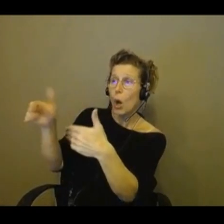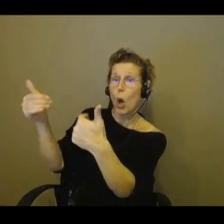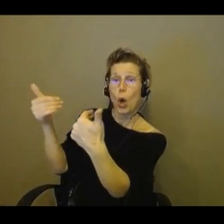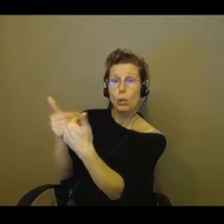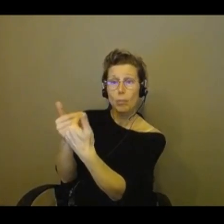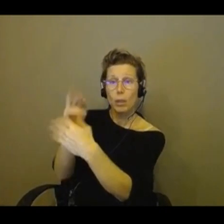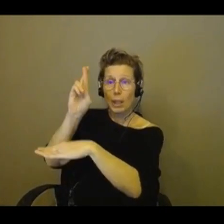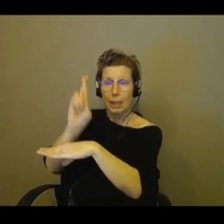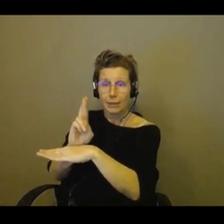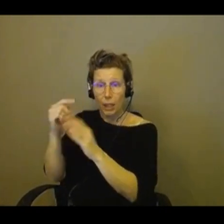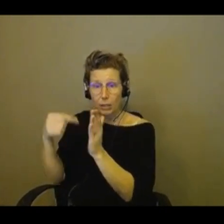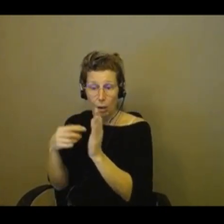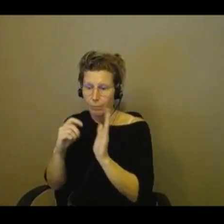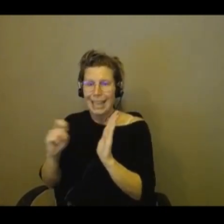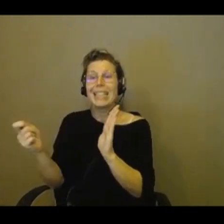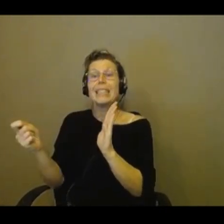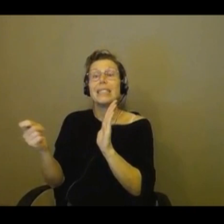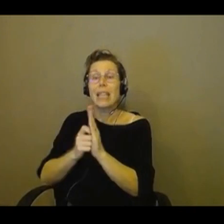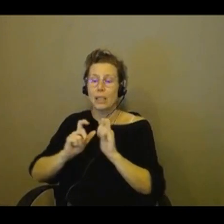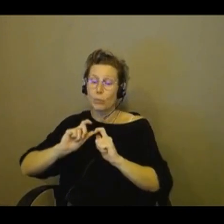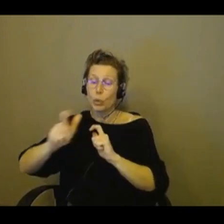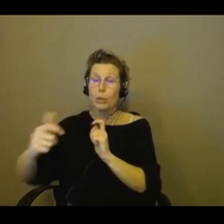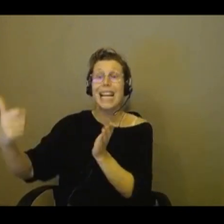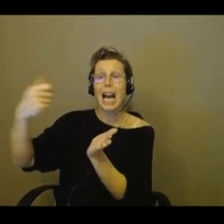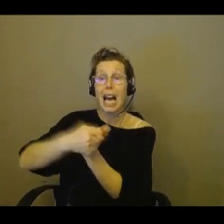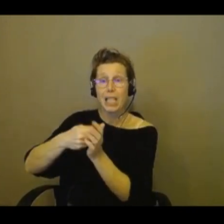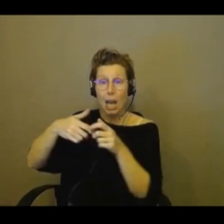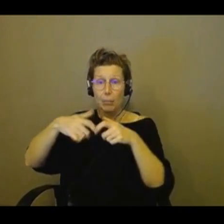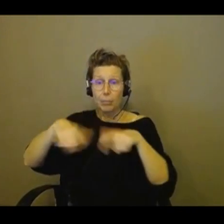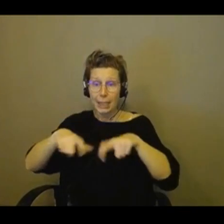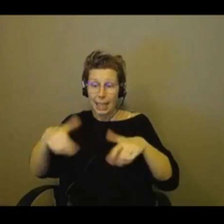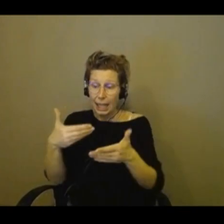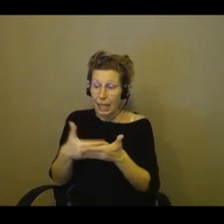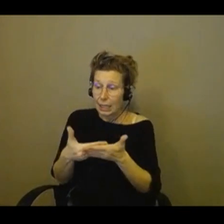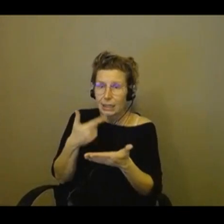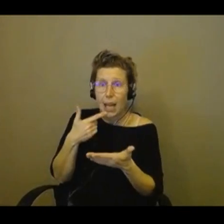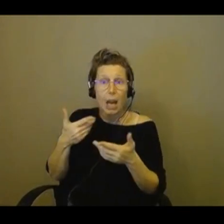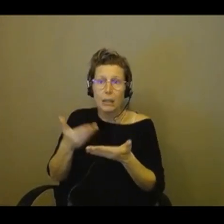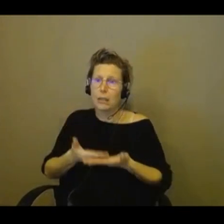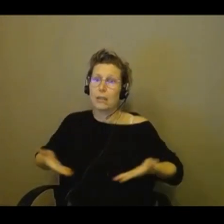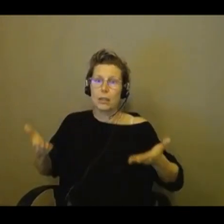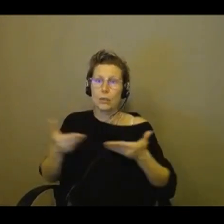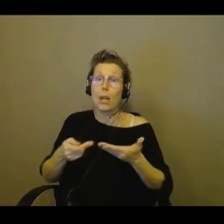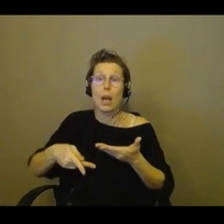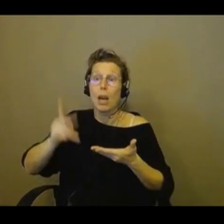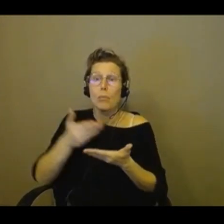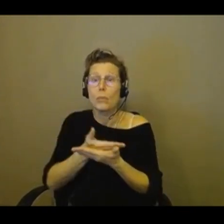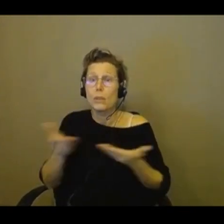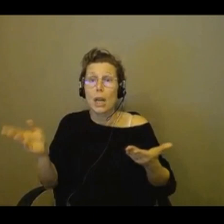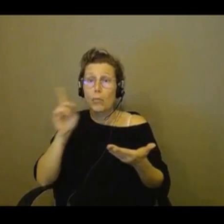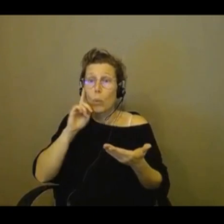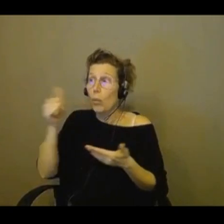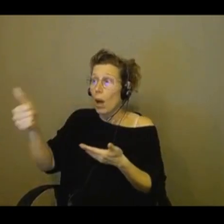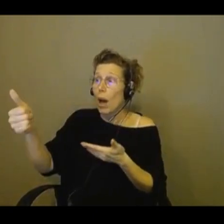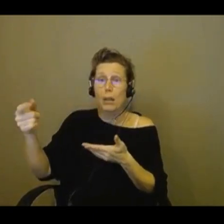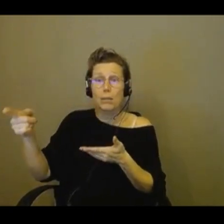billet, ce qui simplifie énormément les choses, parce qu'en fait, les voyageurs, ils ont acheté leur billet, ils doivent cocher une